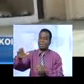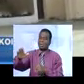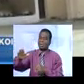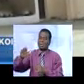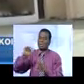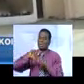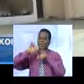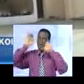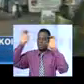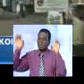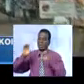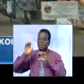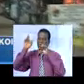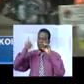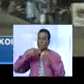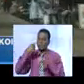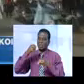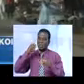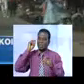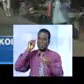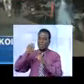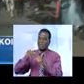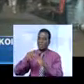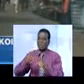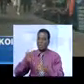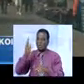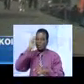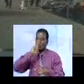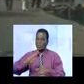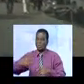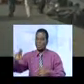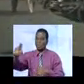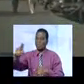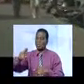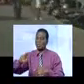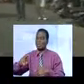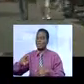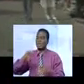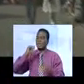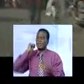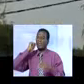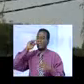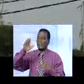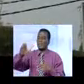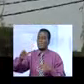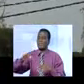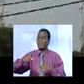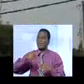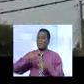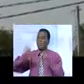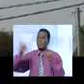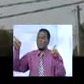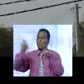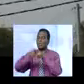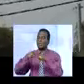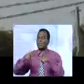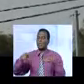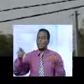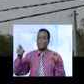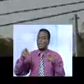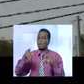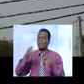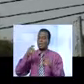Une célébration dont le but est d'honorer ces Amazones de la marche, mais aussi et